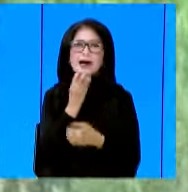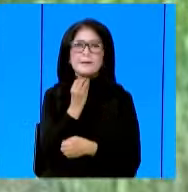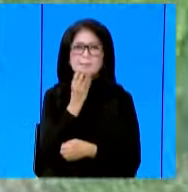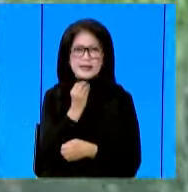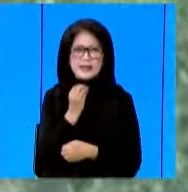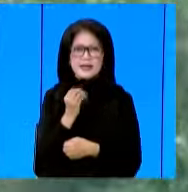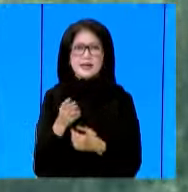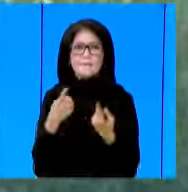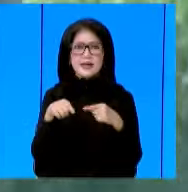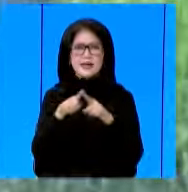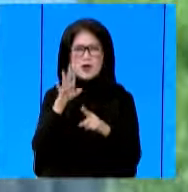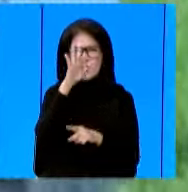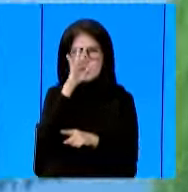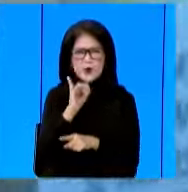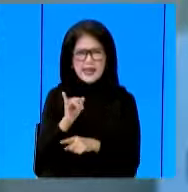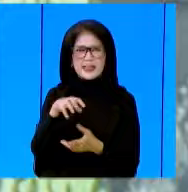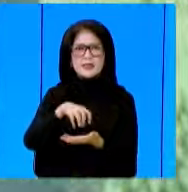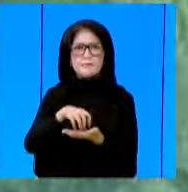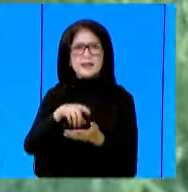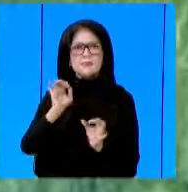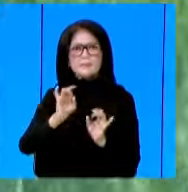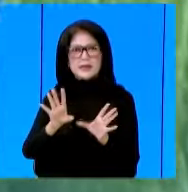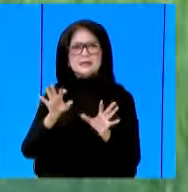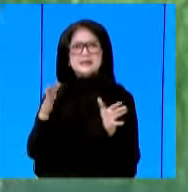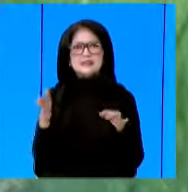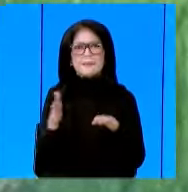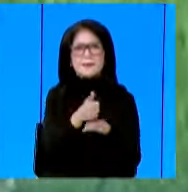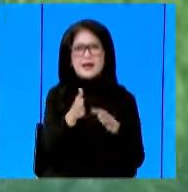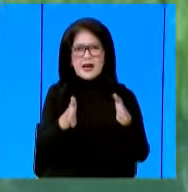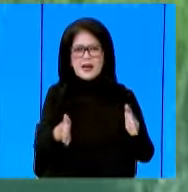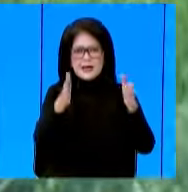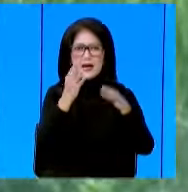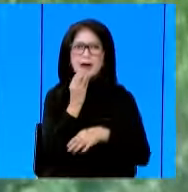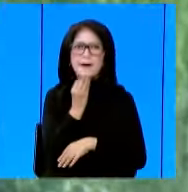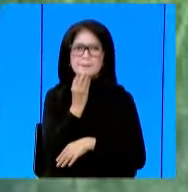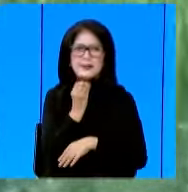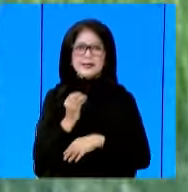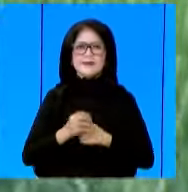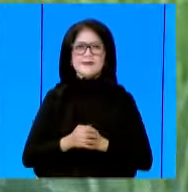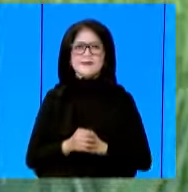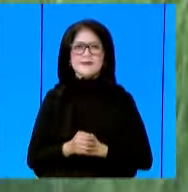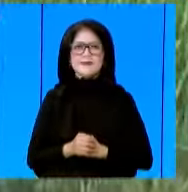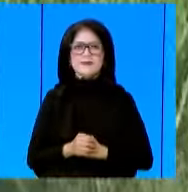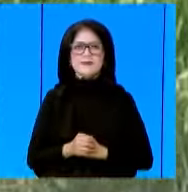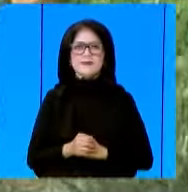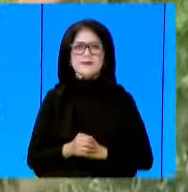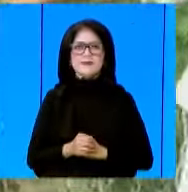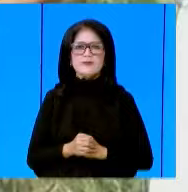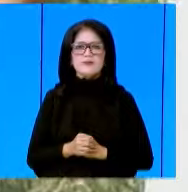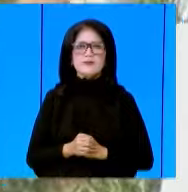kepala kambing. Pernikahan juga digelar secara unik karena lokasinya berada tepat di samping kandang kambing.